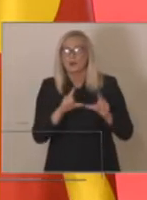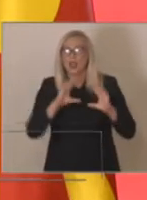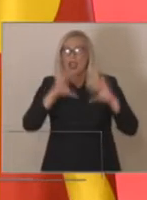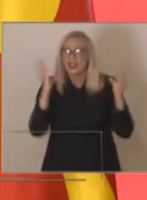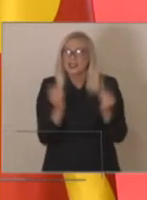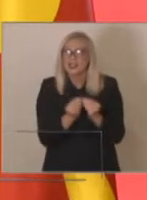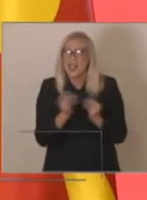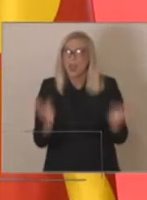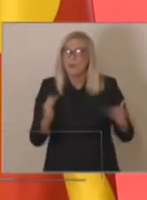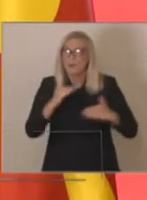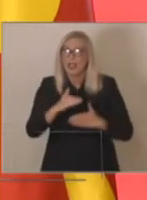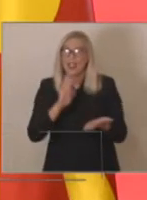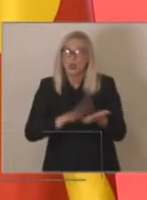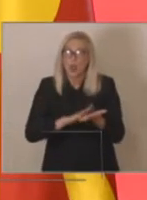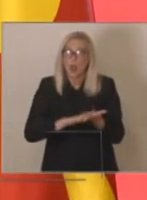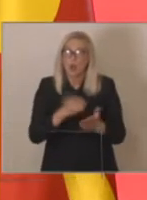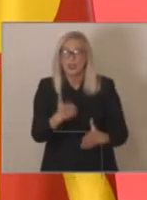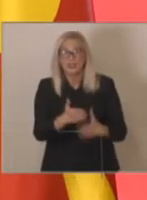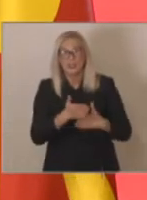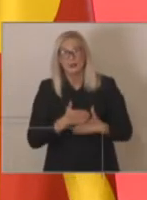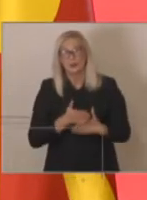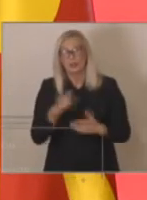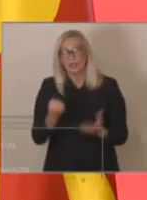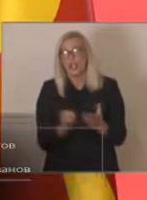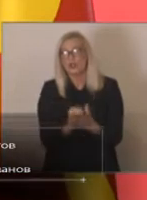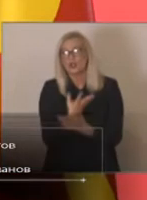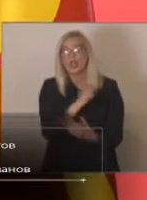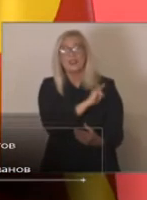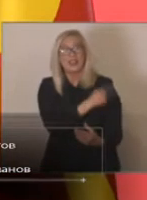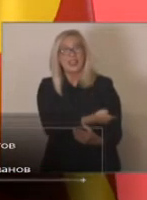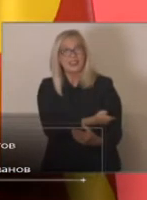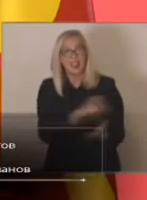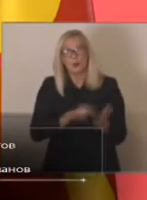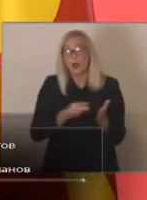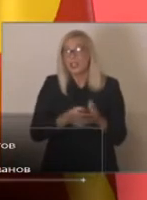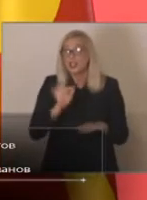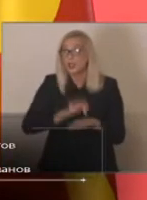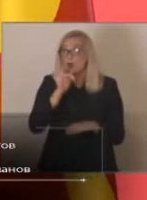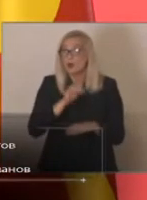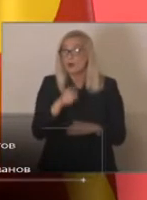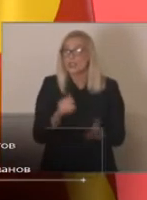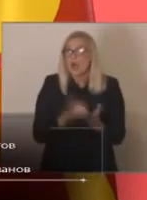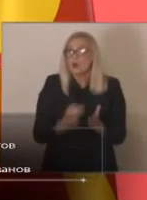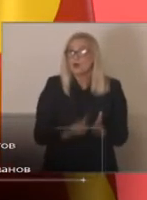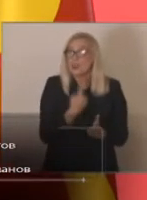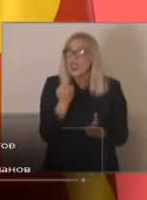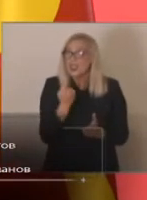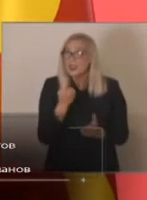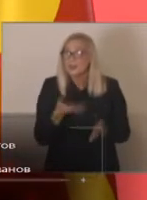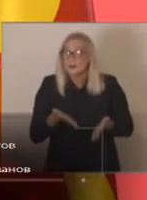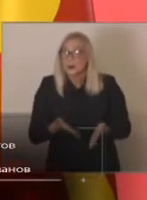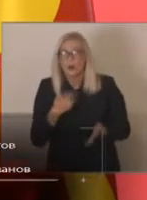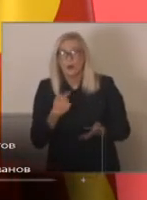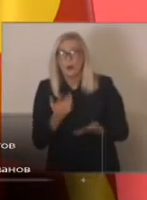пакет документи се придонес кон создавање силен политички момент за уште еден, овој пат